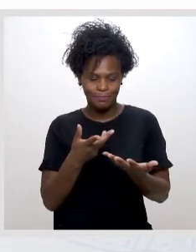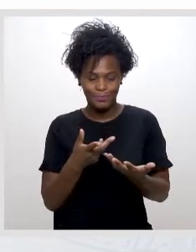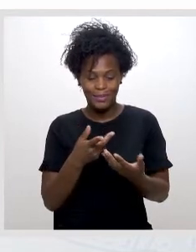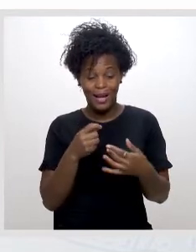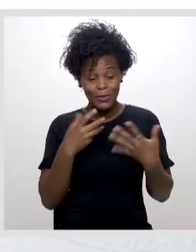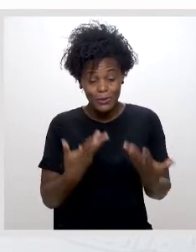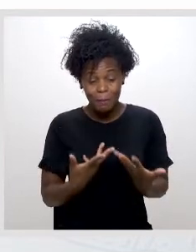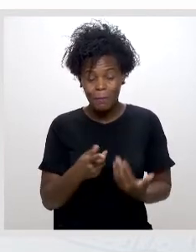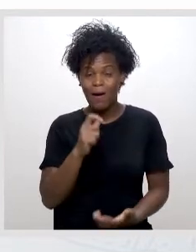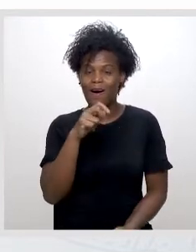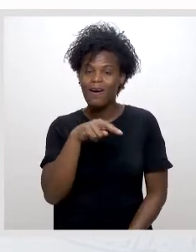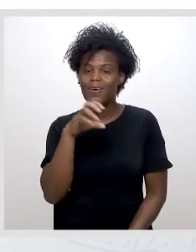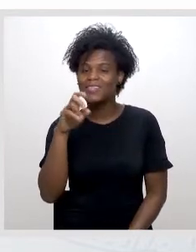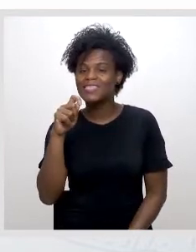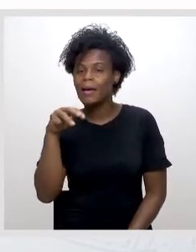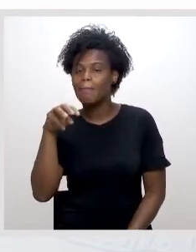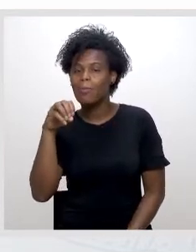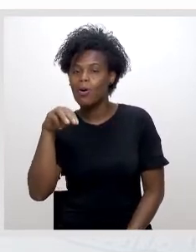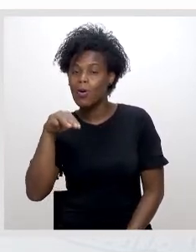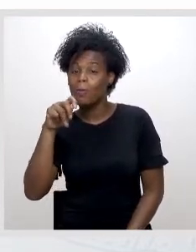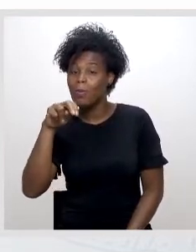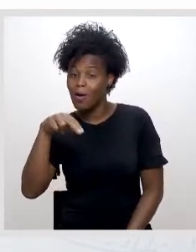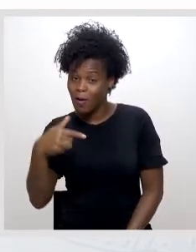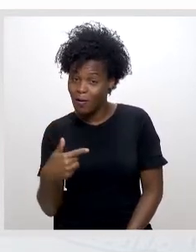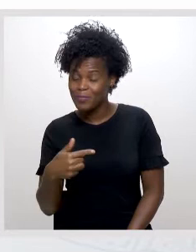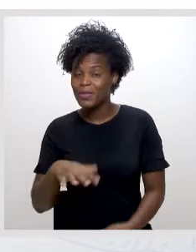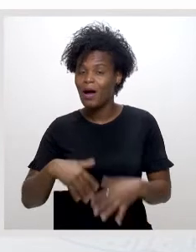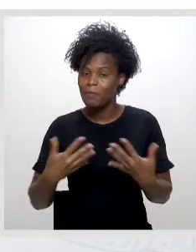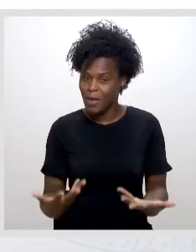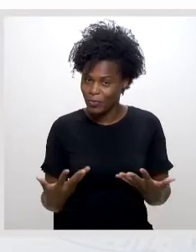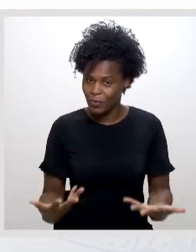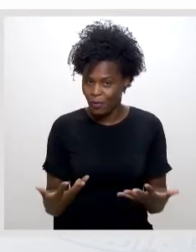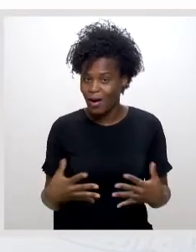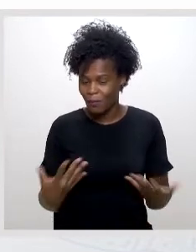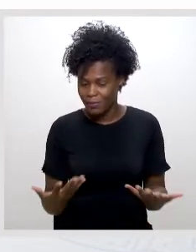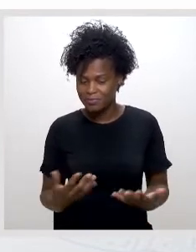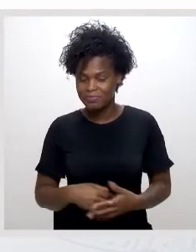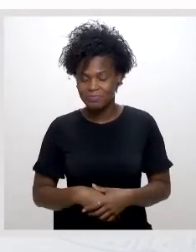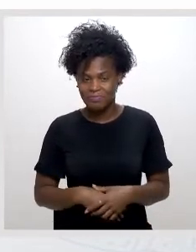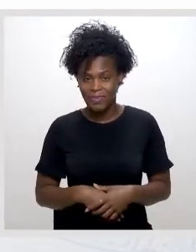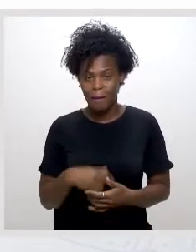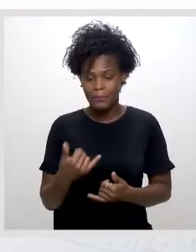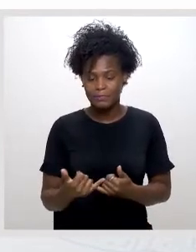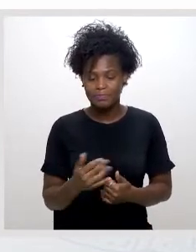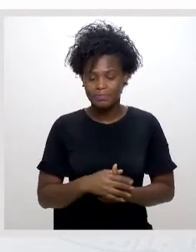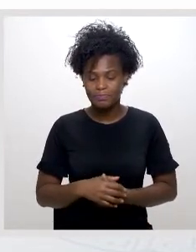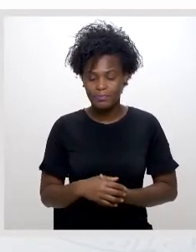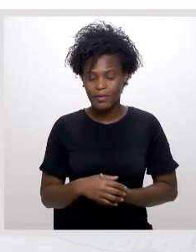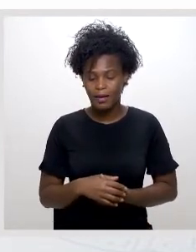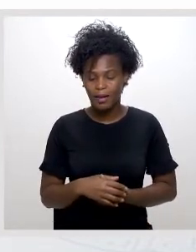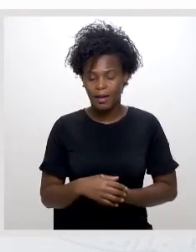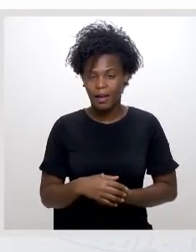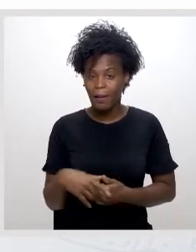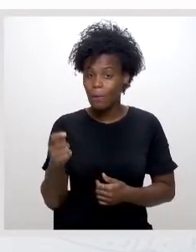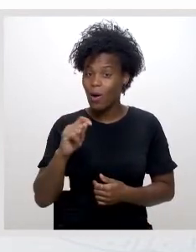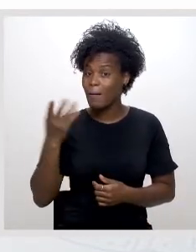ce moment ». En ce moment, c'est-à-dire le moment présent, n'est-ce pas? Ensuite,